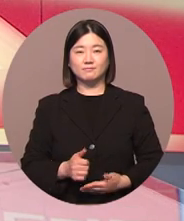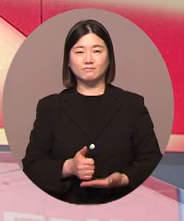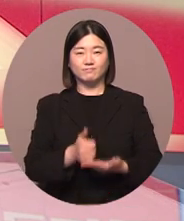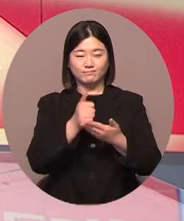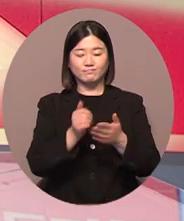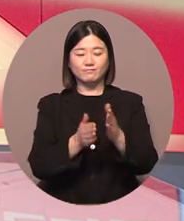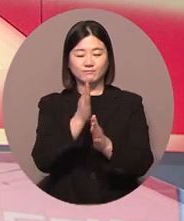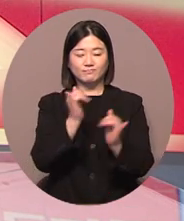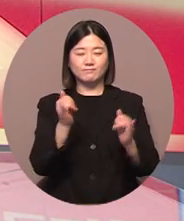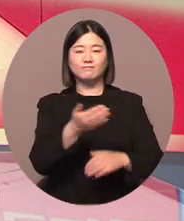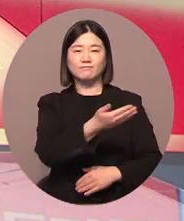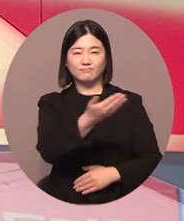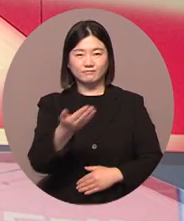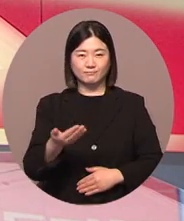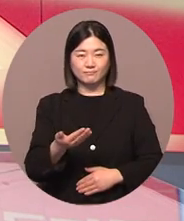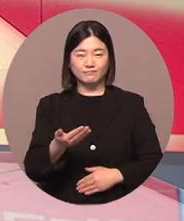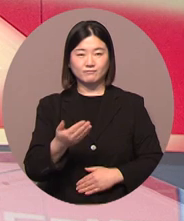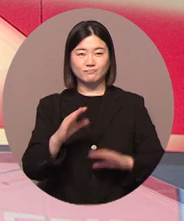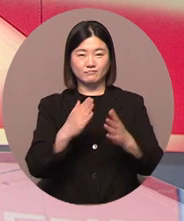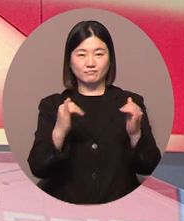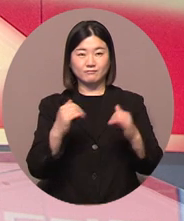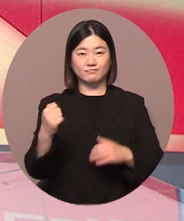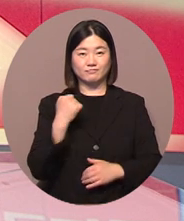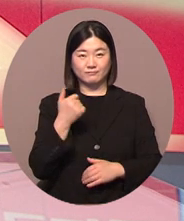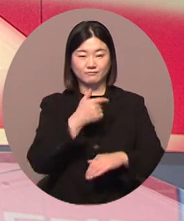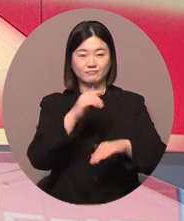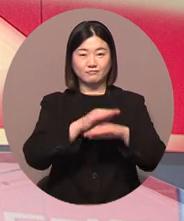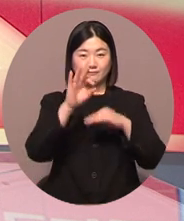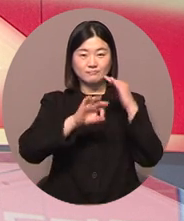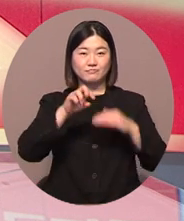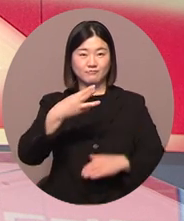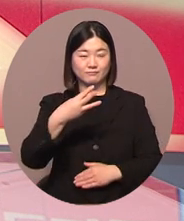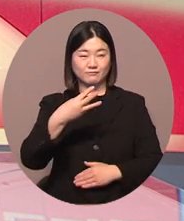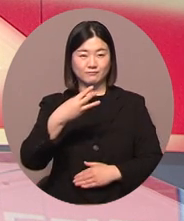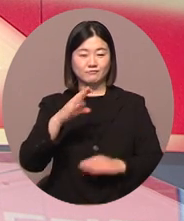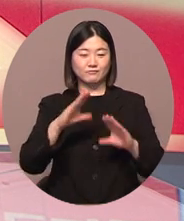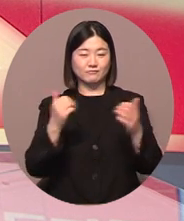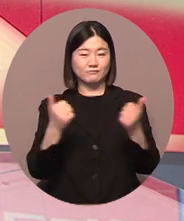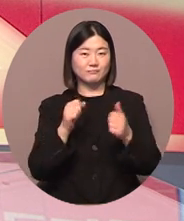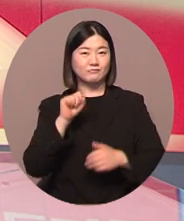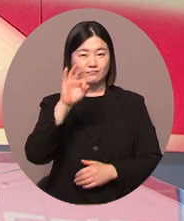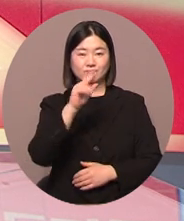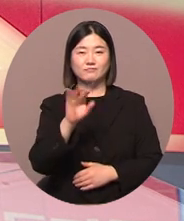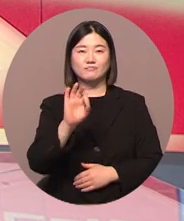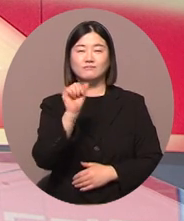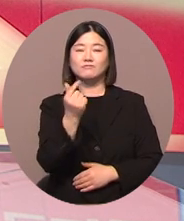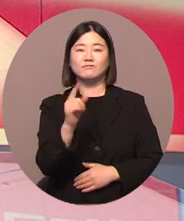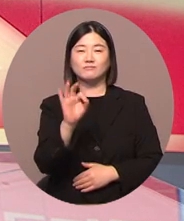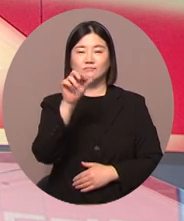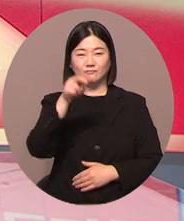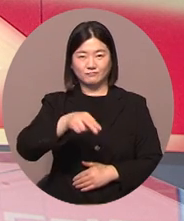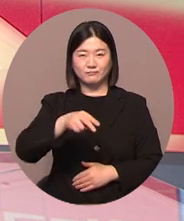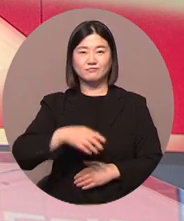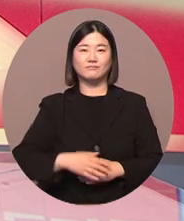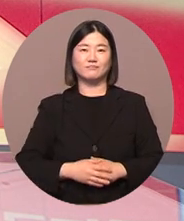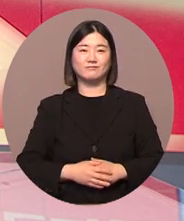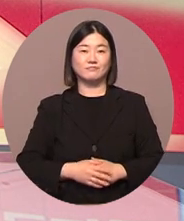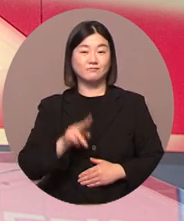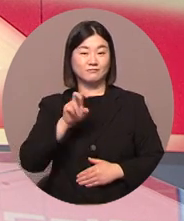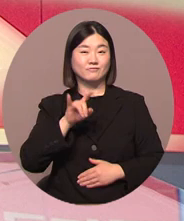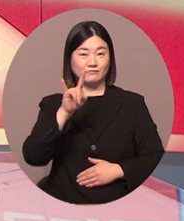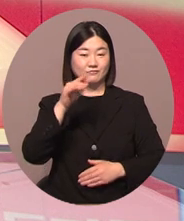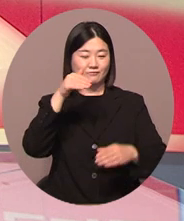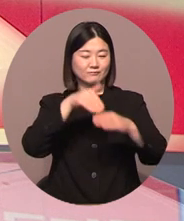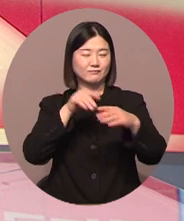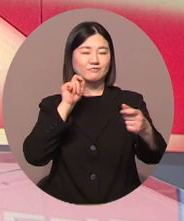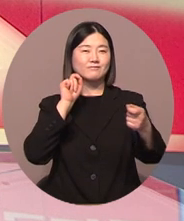존경하는 시민 여러분 국민의 힘 대전 서구 국회의원 후보 양홍규 22대